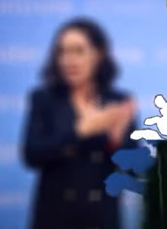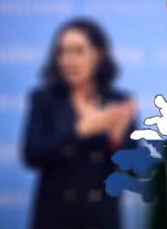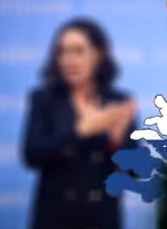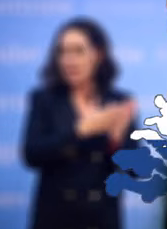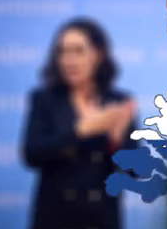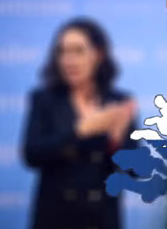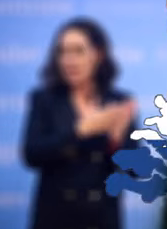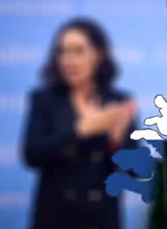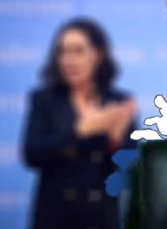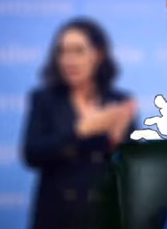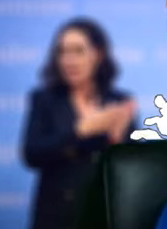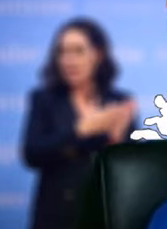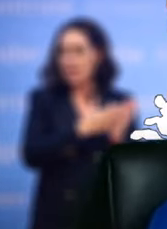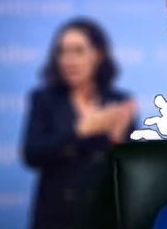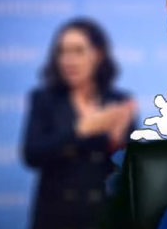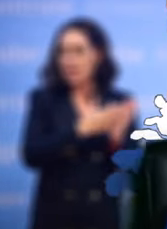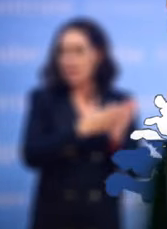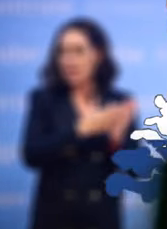raar.